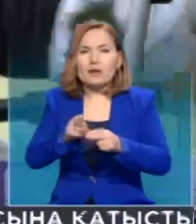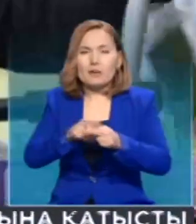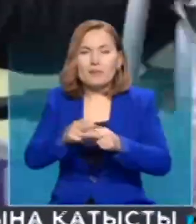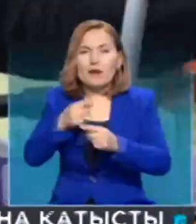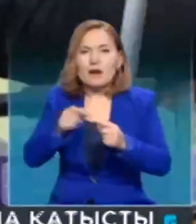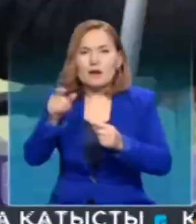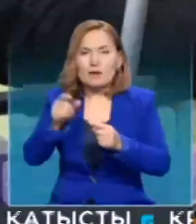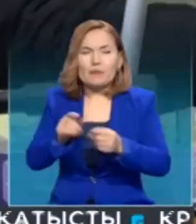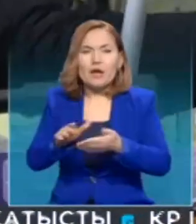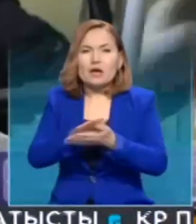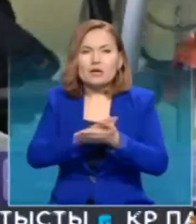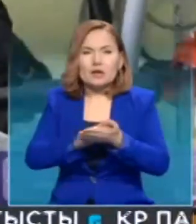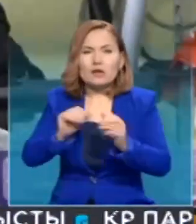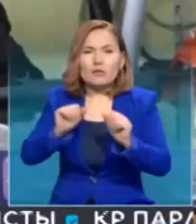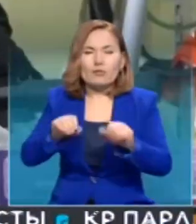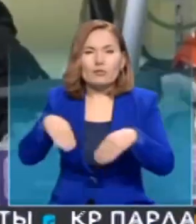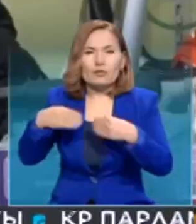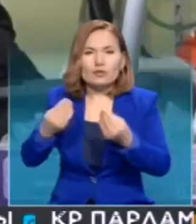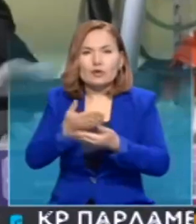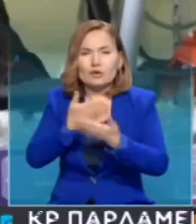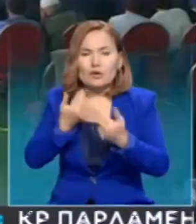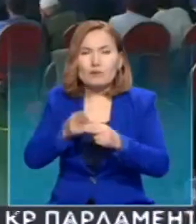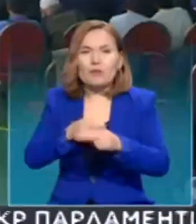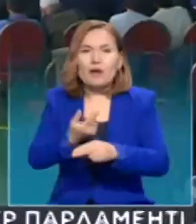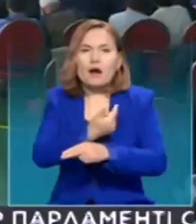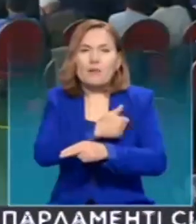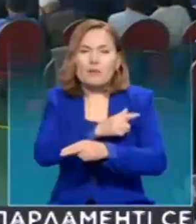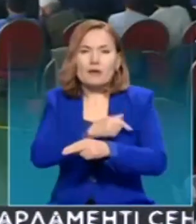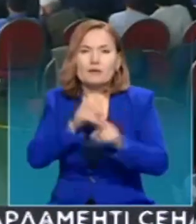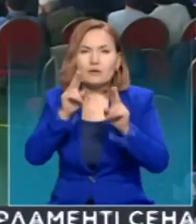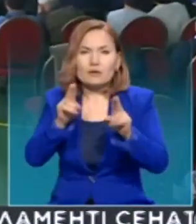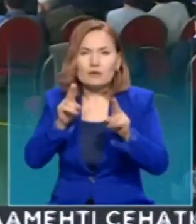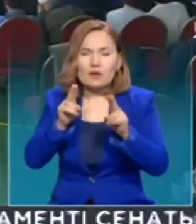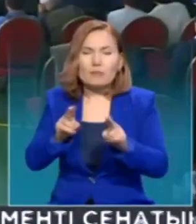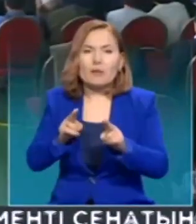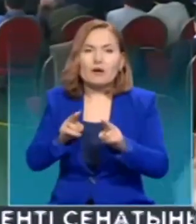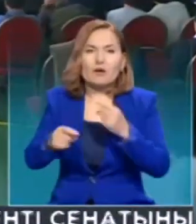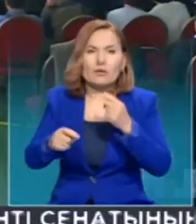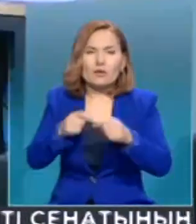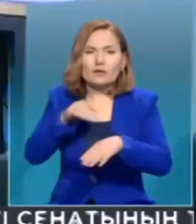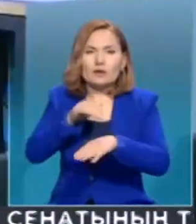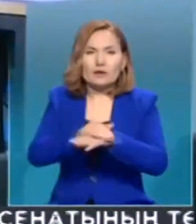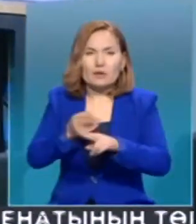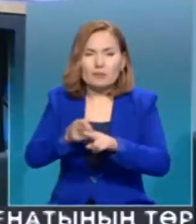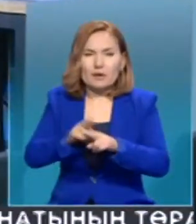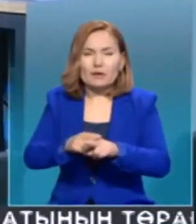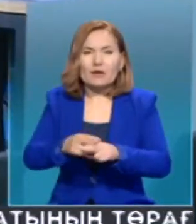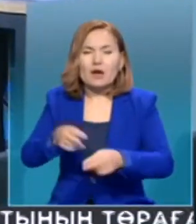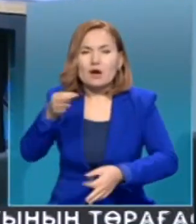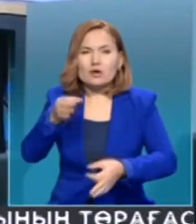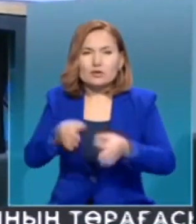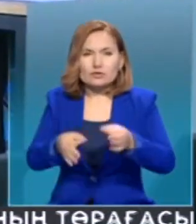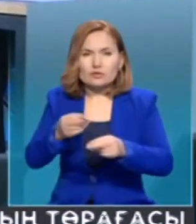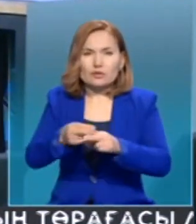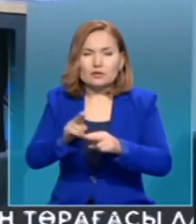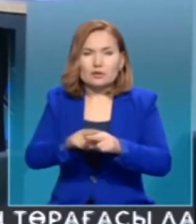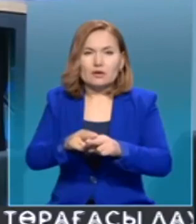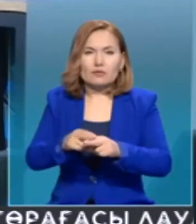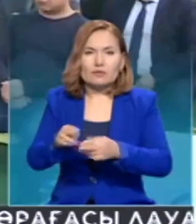кәсіпкерлерге ешқандай мүмкіндік қарастырылмағанын, санитарлық талаптарға сай емес екенін ескертті. Қазір екі тарап сот шешімін күтіп отыр.